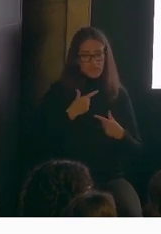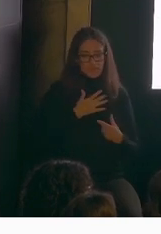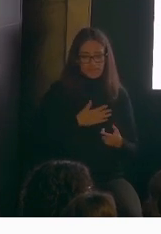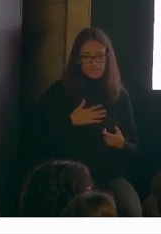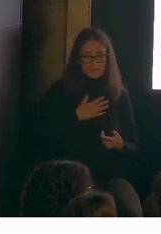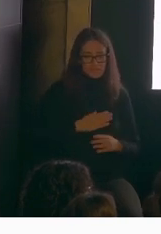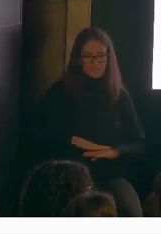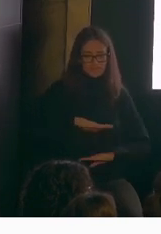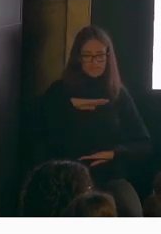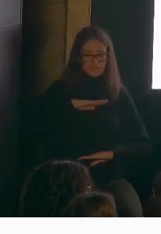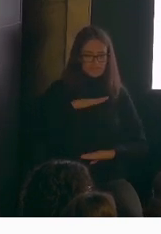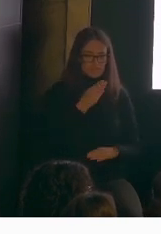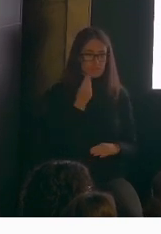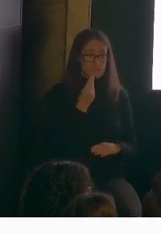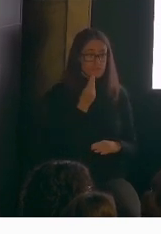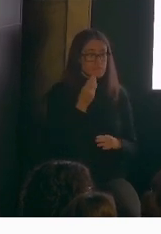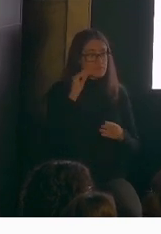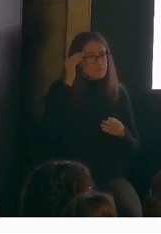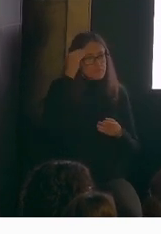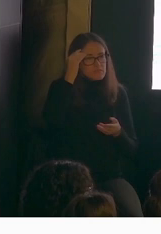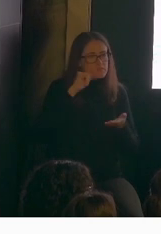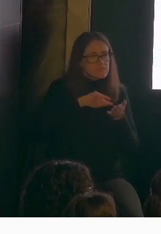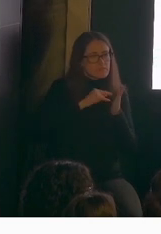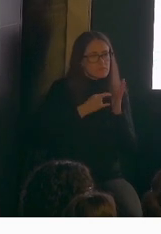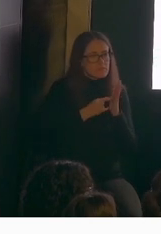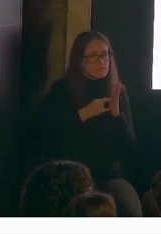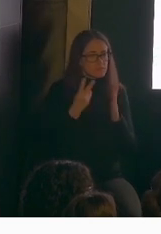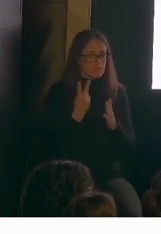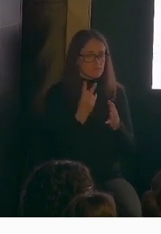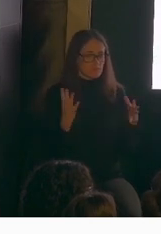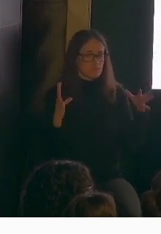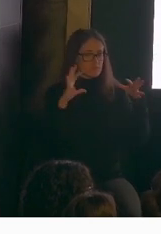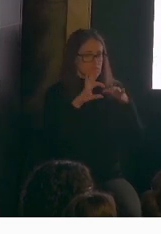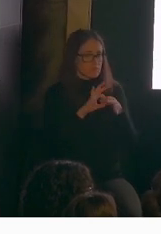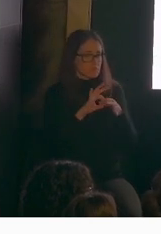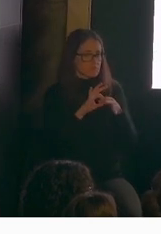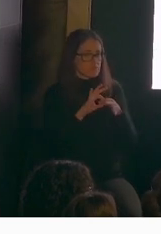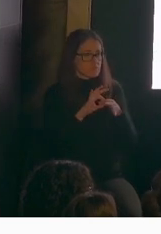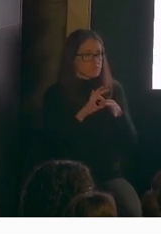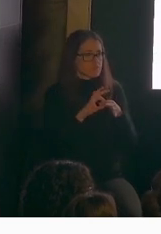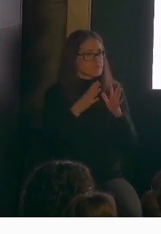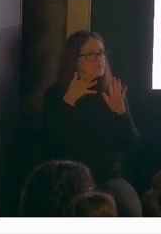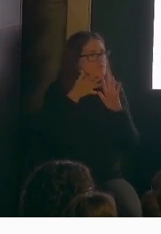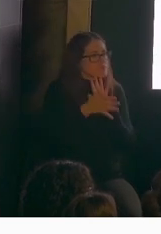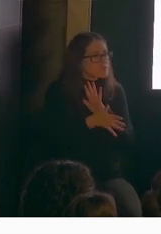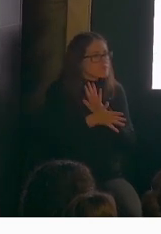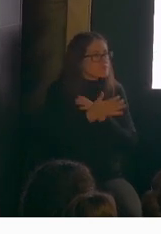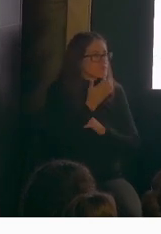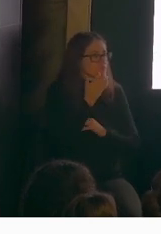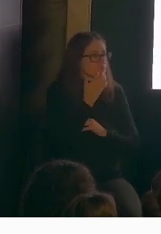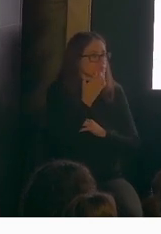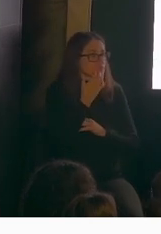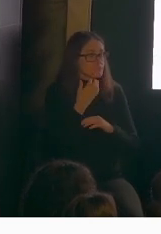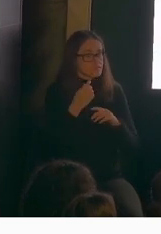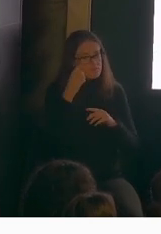i què millor que intentar ajuntar les dues coses. No? I en aquest, aquí va ser quan va néixer Nutritious